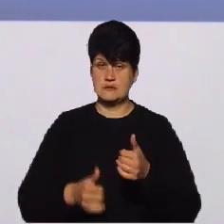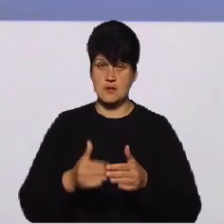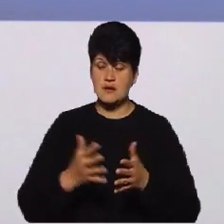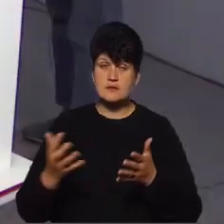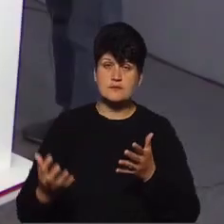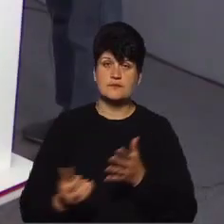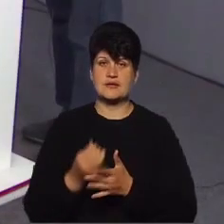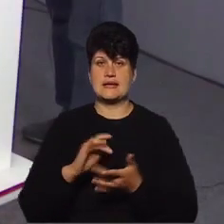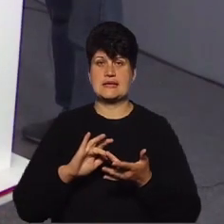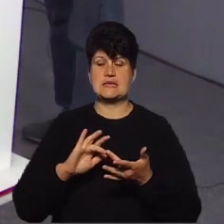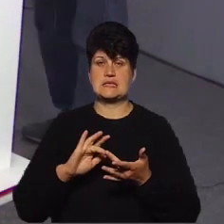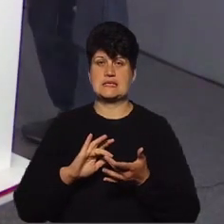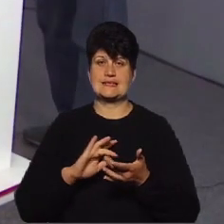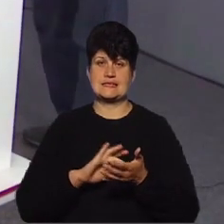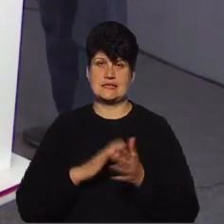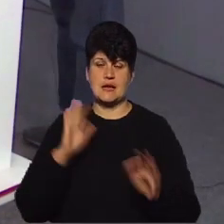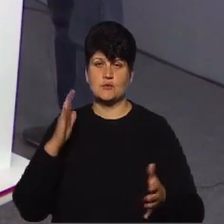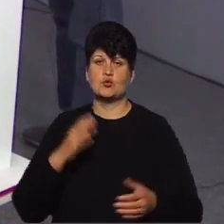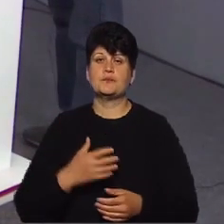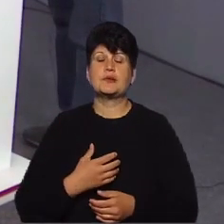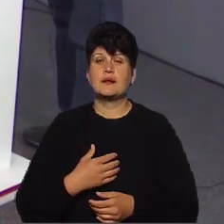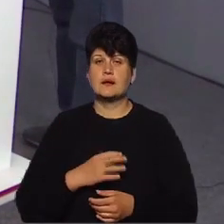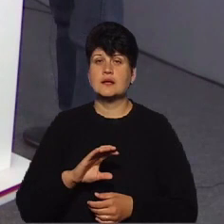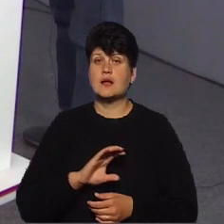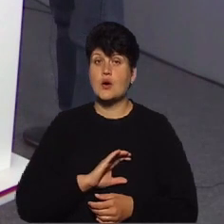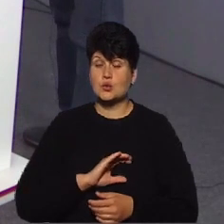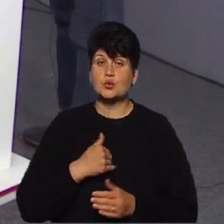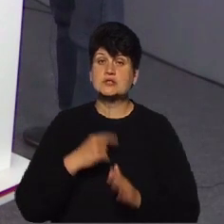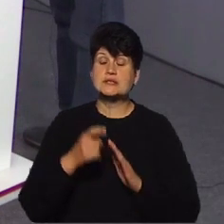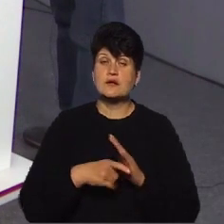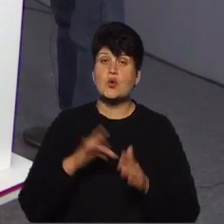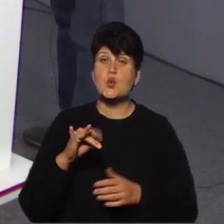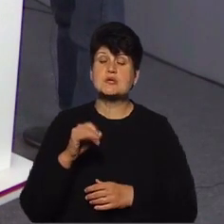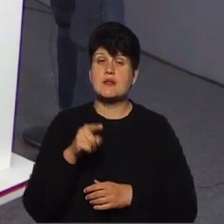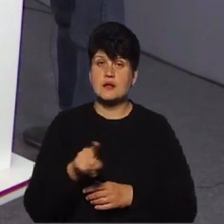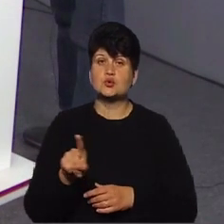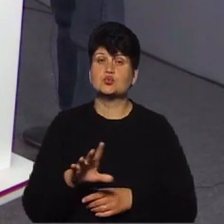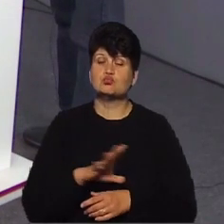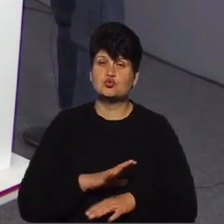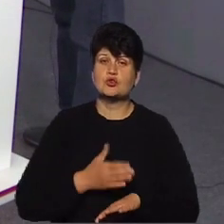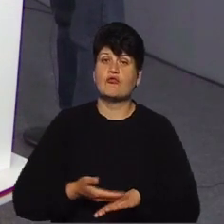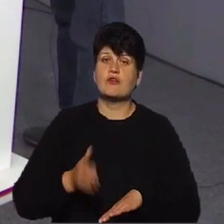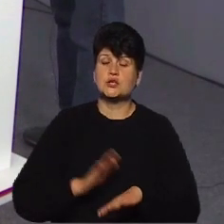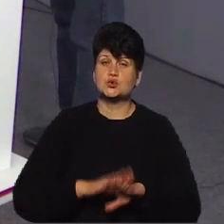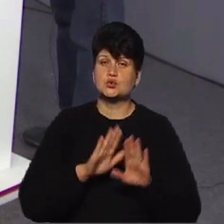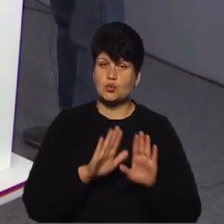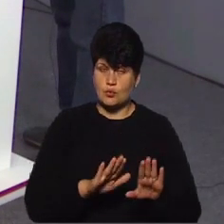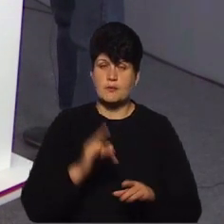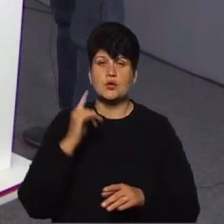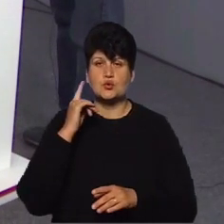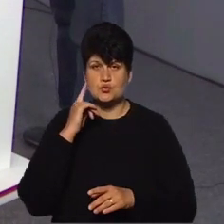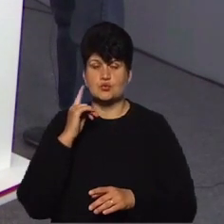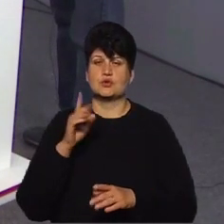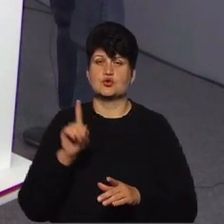нагороду. Якраз хочеться дізнатися в Руслани, що було важкого. Ми почули, що була погана погода і не було